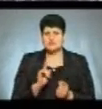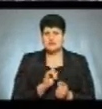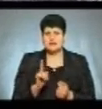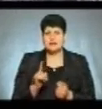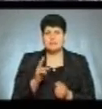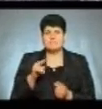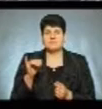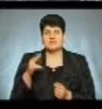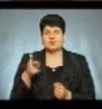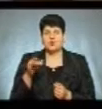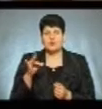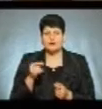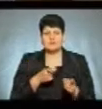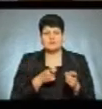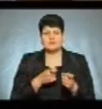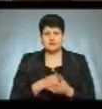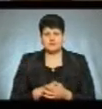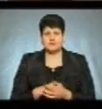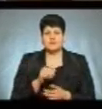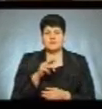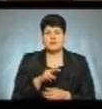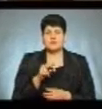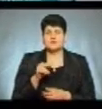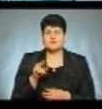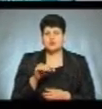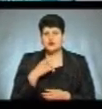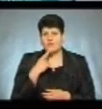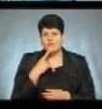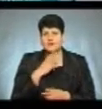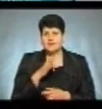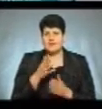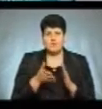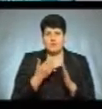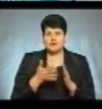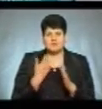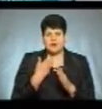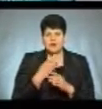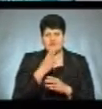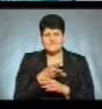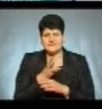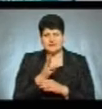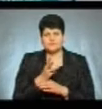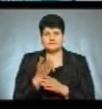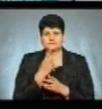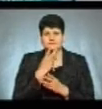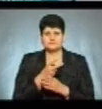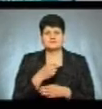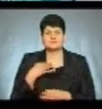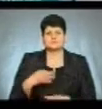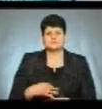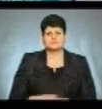в Підгородню на стрільбу. Марія Підручна каже, не пропускає жодної трансляції змагань сина.